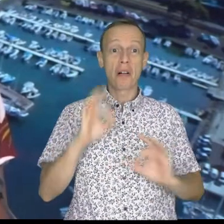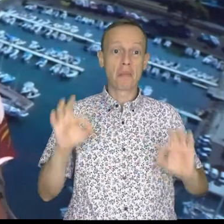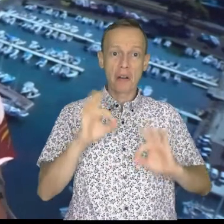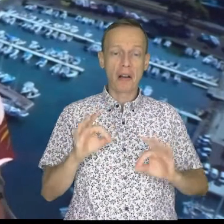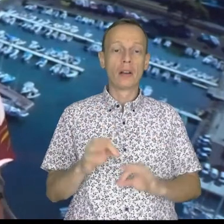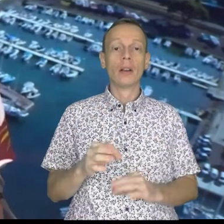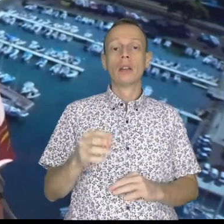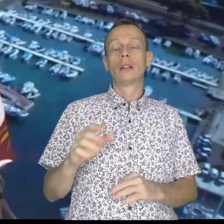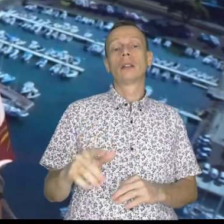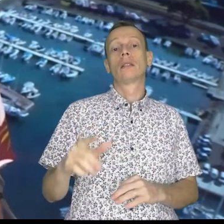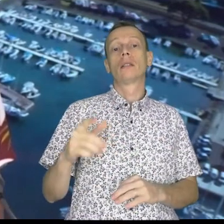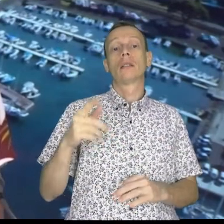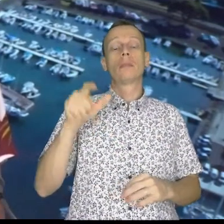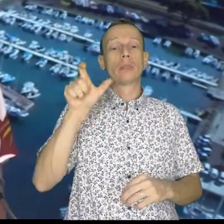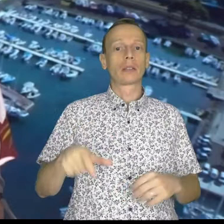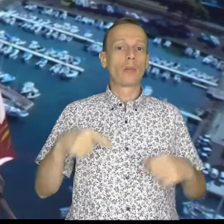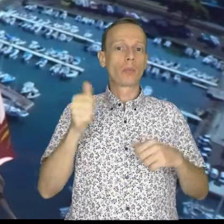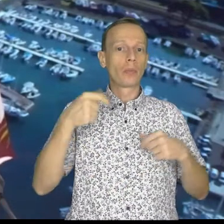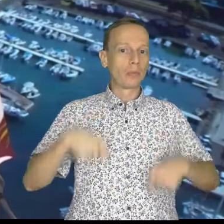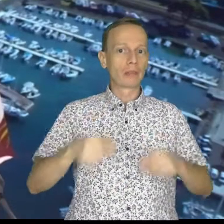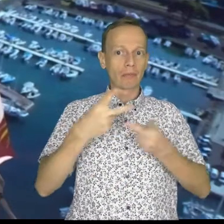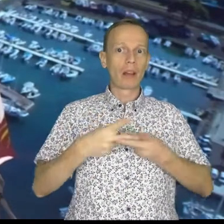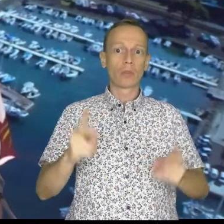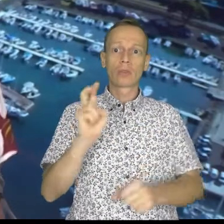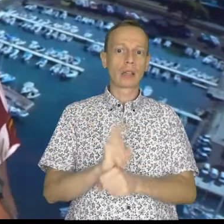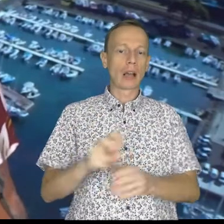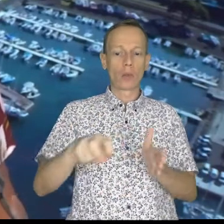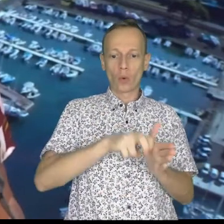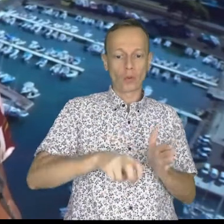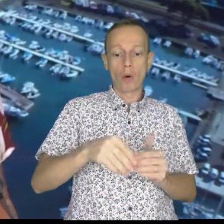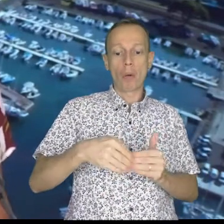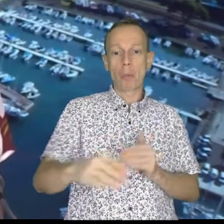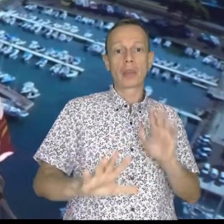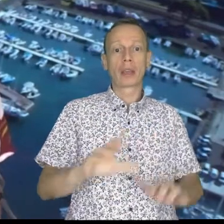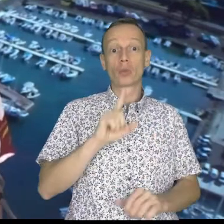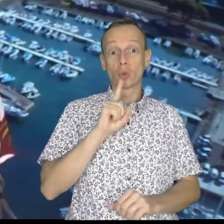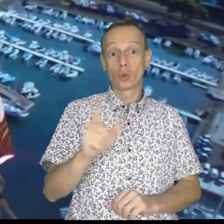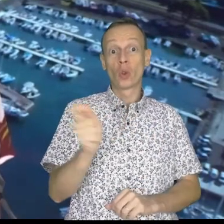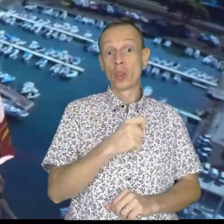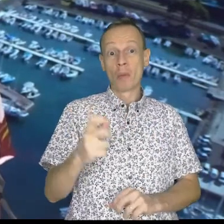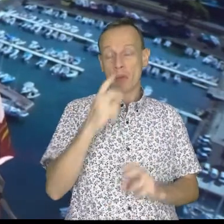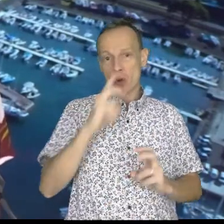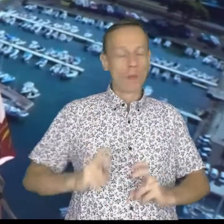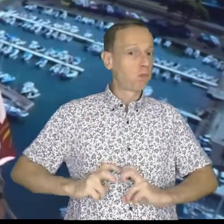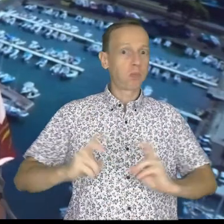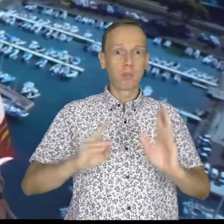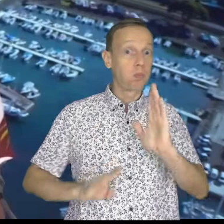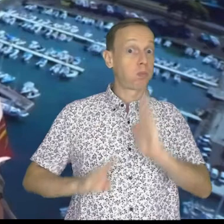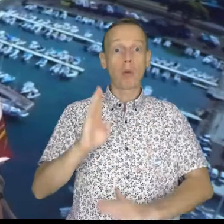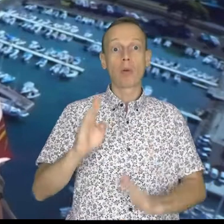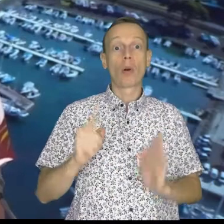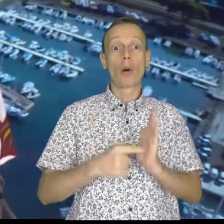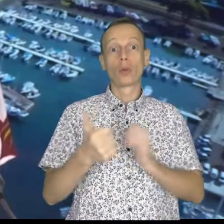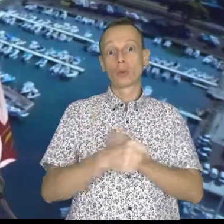le maintien du confinement dans l'Hexagone pour les 15 prochains jours, dans l'attente du pic de l'épidémie qui devrait être atteint la